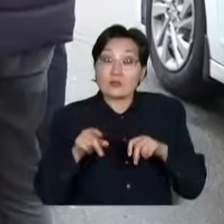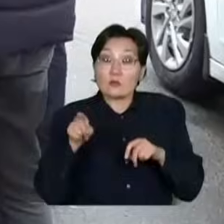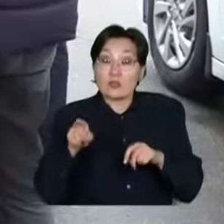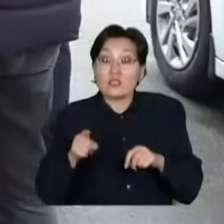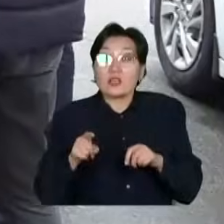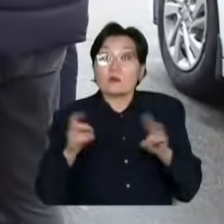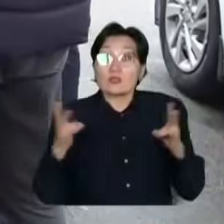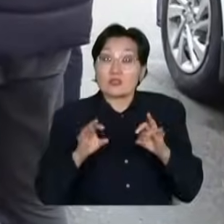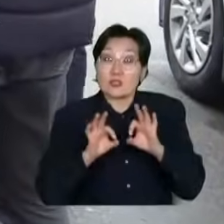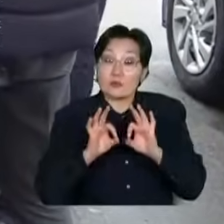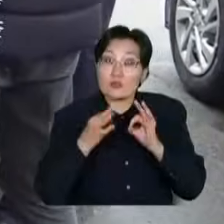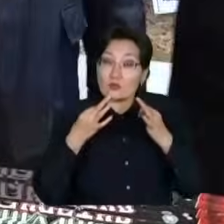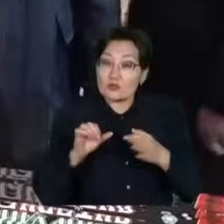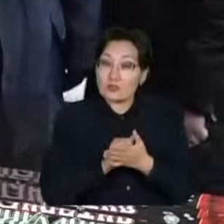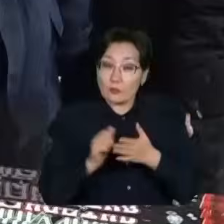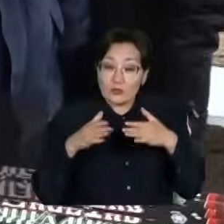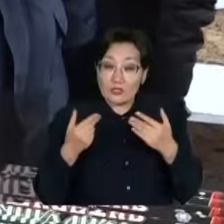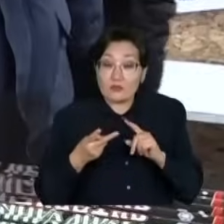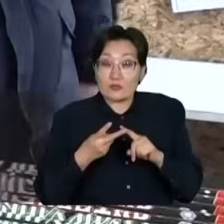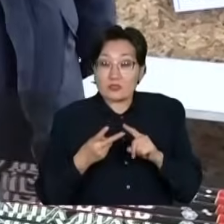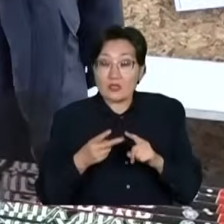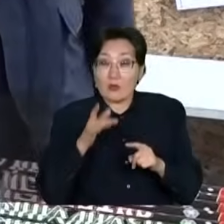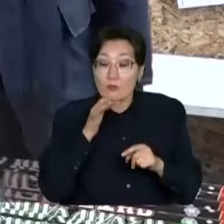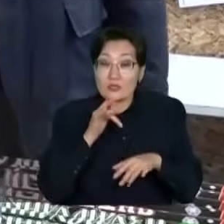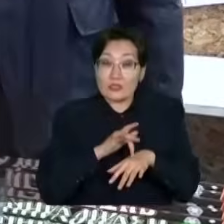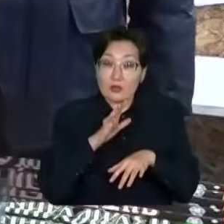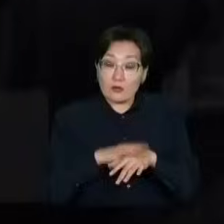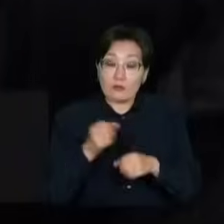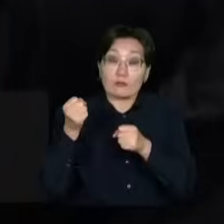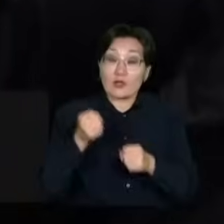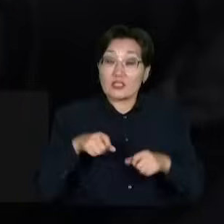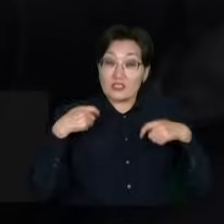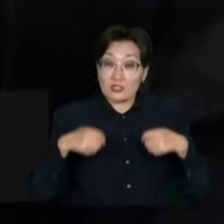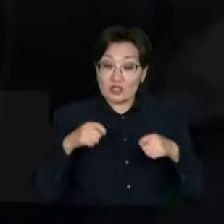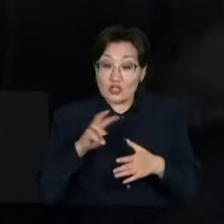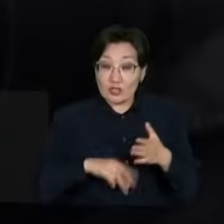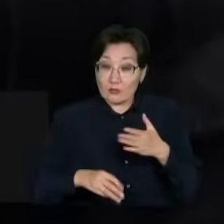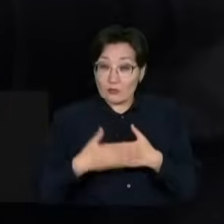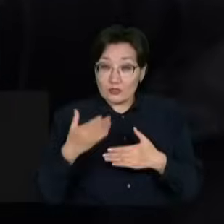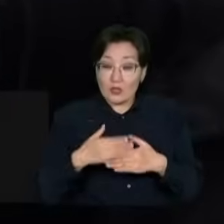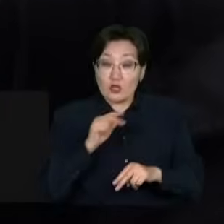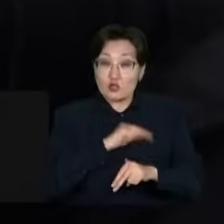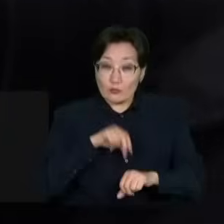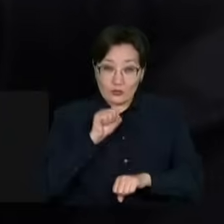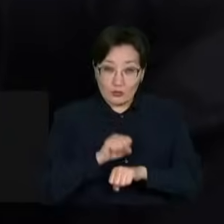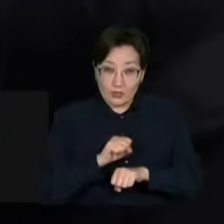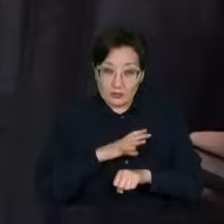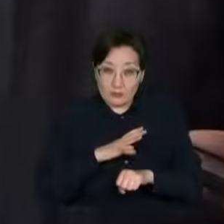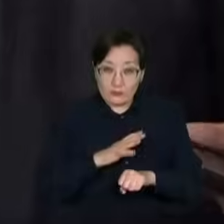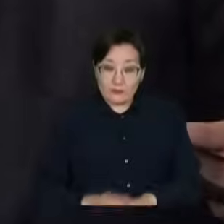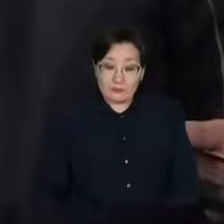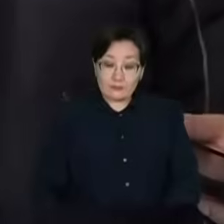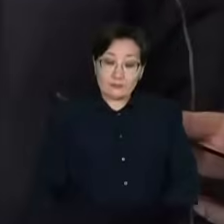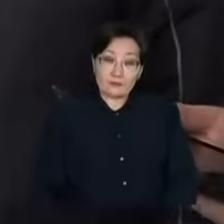біріншіден тиісті рұқсат қағазы болмағандықтан, екіншіден мерзім өткен от шашу сатқан үшін айыппұл арқалап қана қоймай жұмысы да тоқтады. Вы мне,